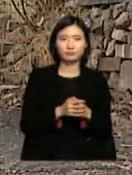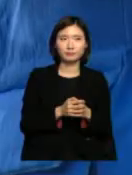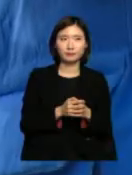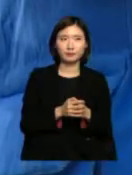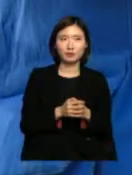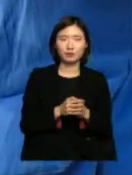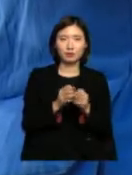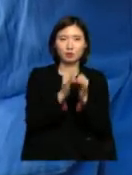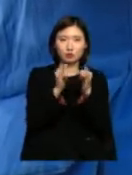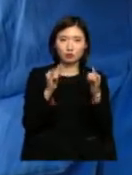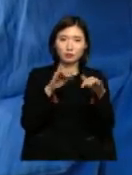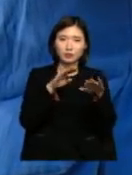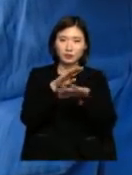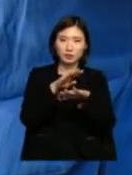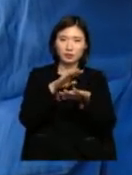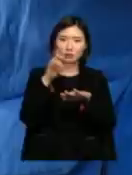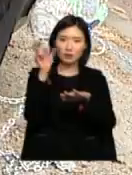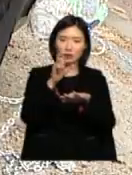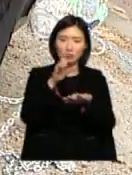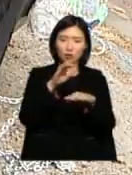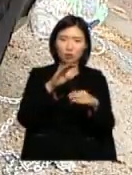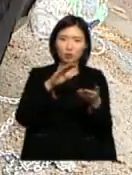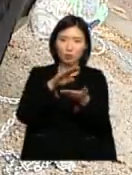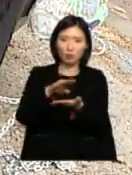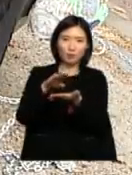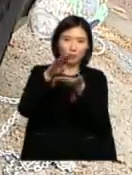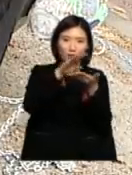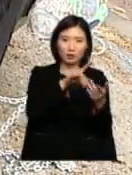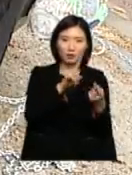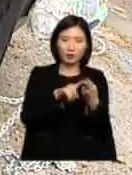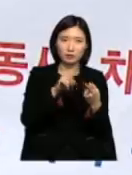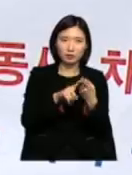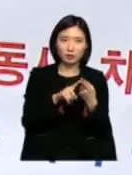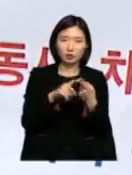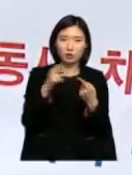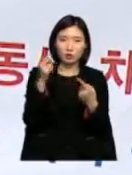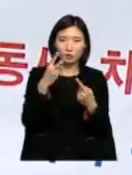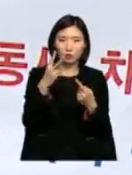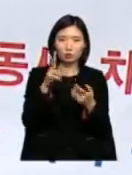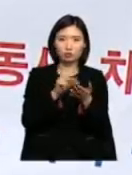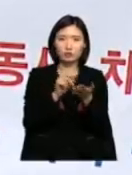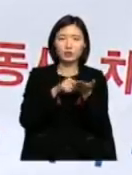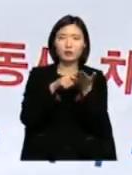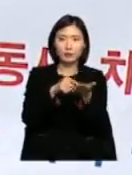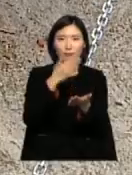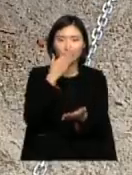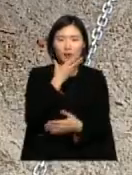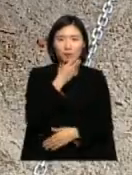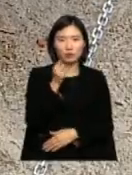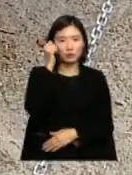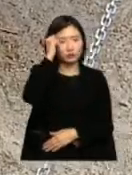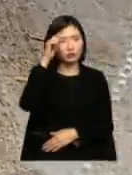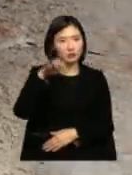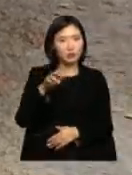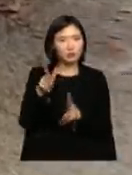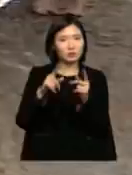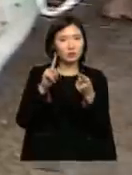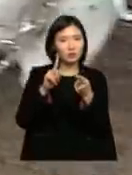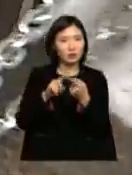또한 주민 차량을 강제로 옮긴 것에 대해 해당 차주가 또 다른 문제를 제기할 수도 있어 행복기숙사 공사를 두고